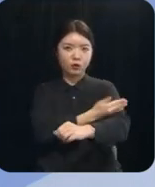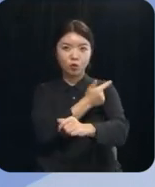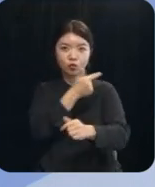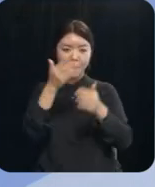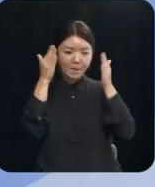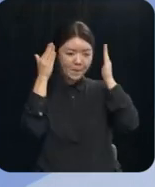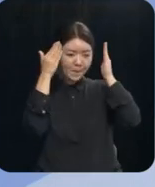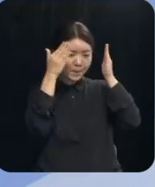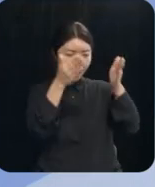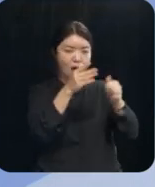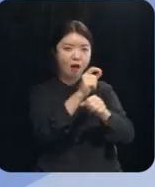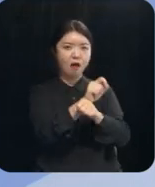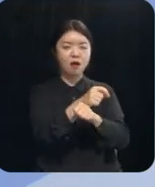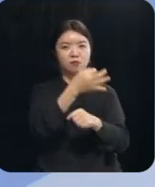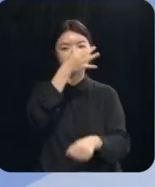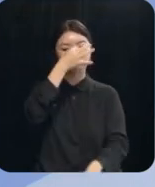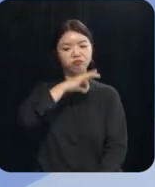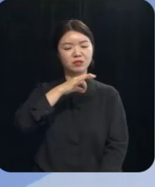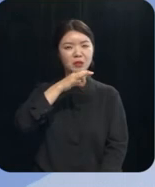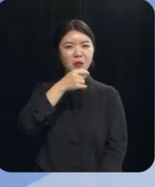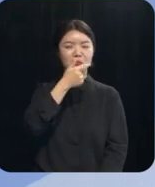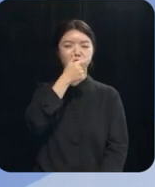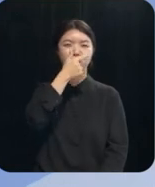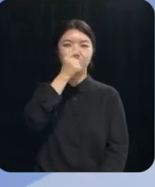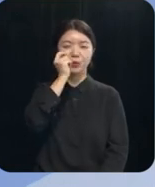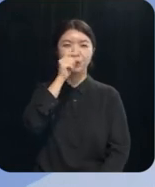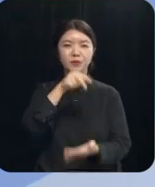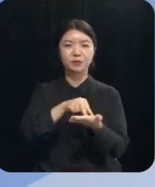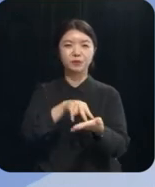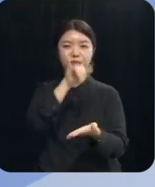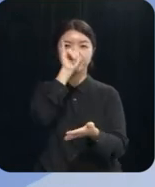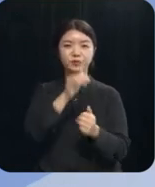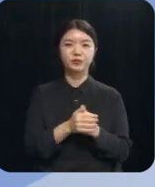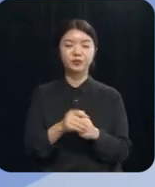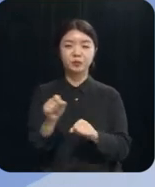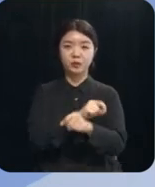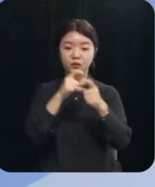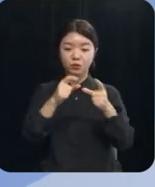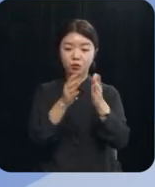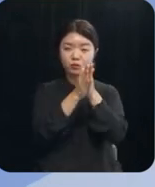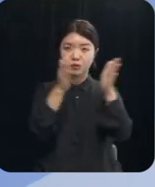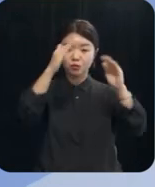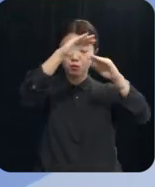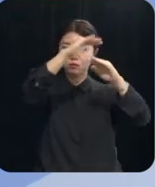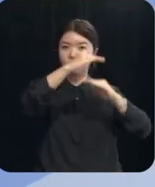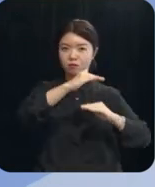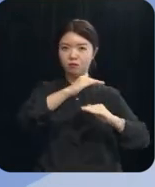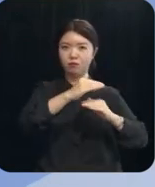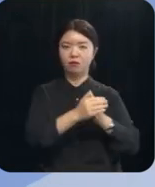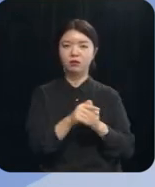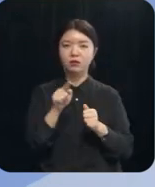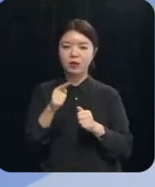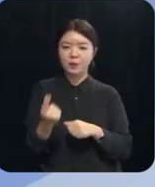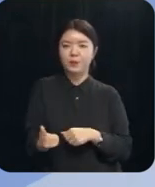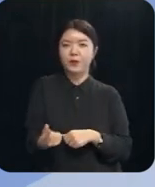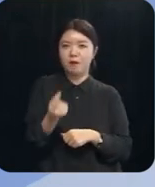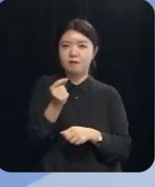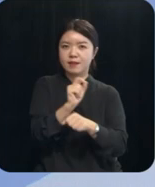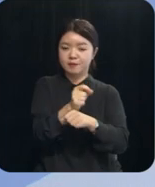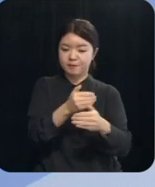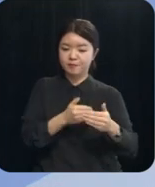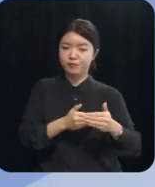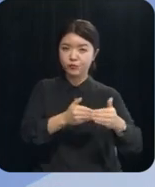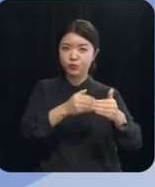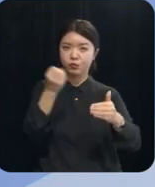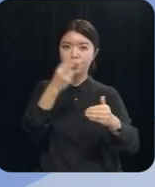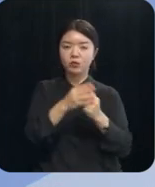집중되어서 행정의 효율성이 떨어지는 측면이 있었습니다. 특별자치도 출범 과정에서 행정의 신속성과